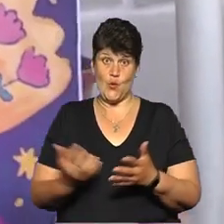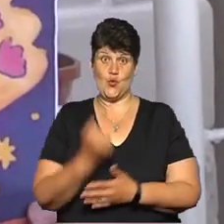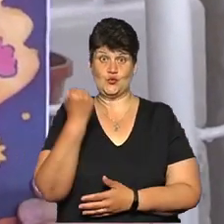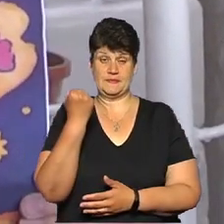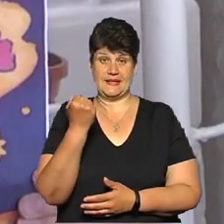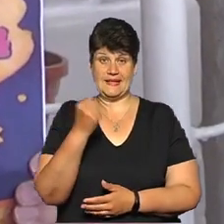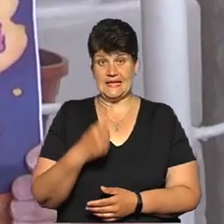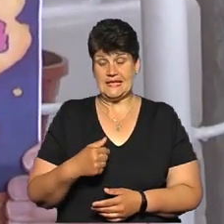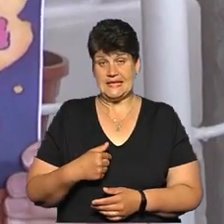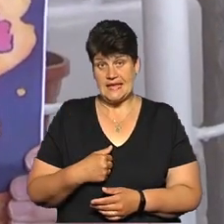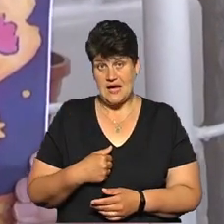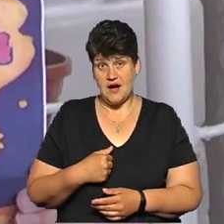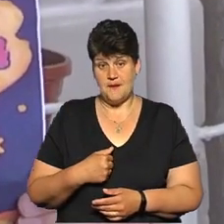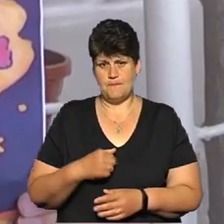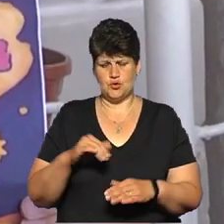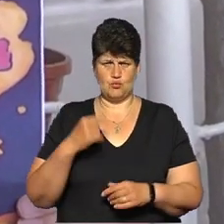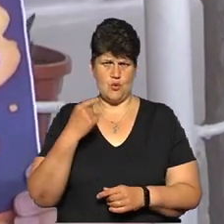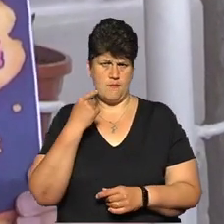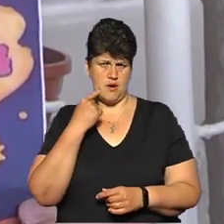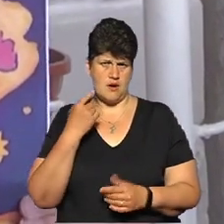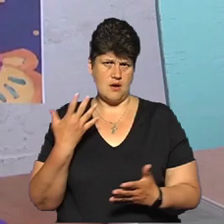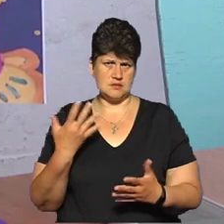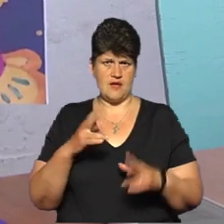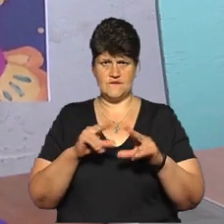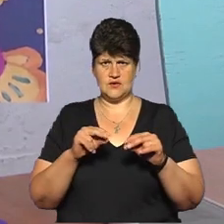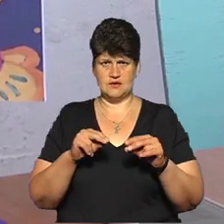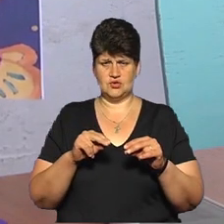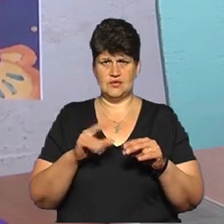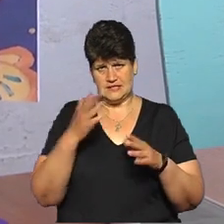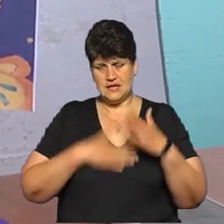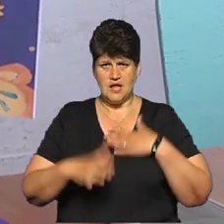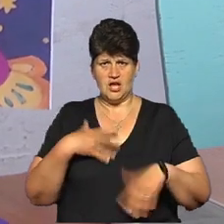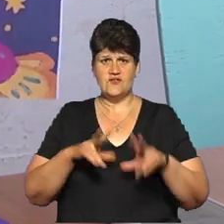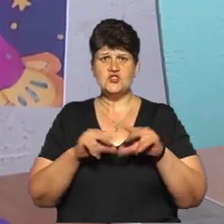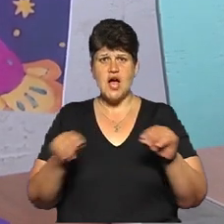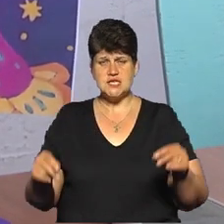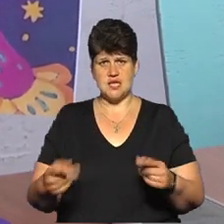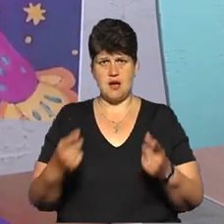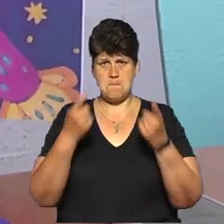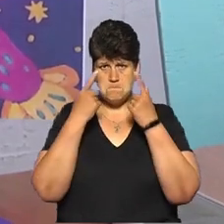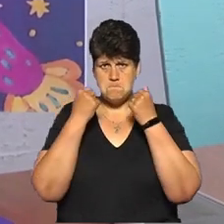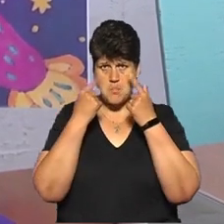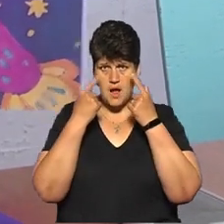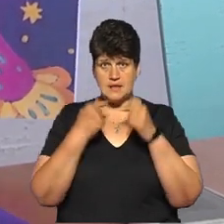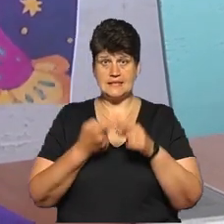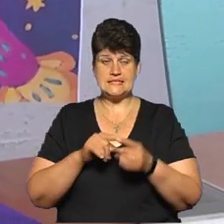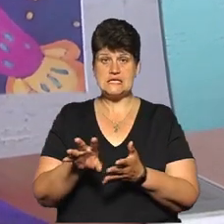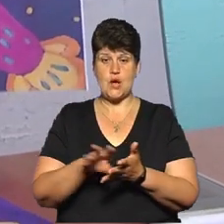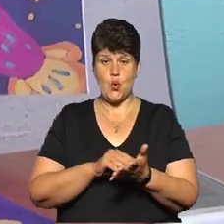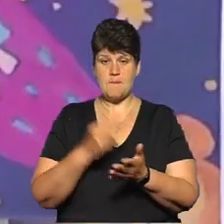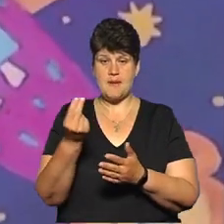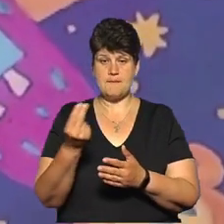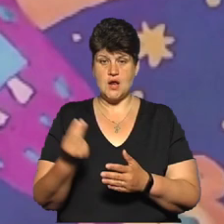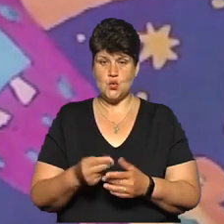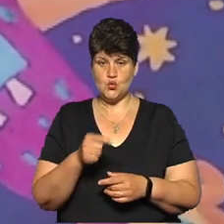потім обрадувалась, навіть від щастя заплакала. А це копія малюнка, який дівчина надіслала на конкурс. Її